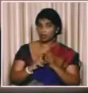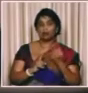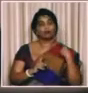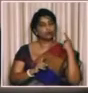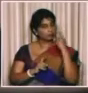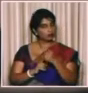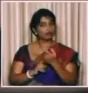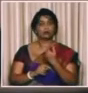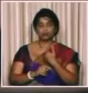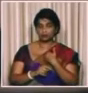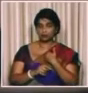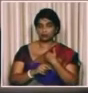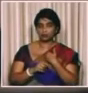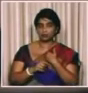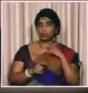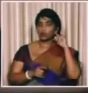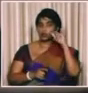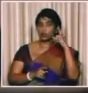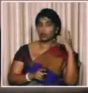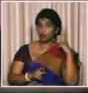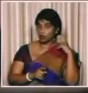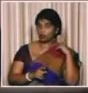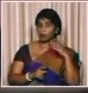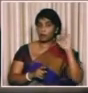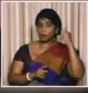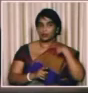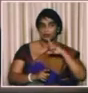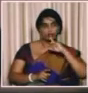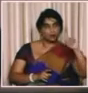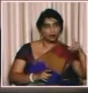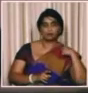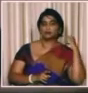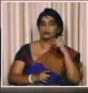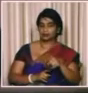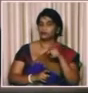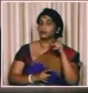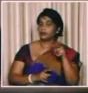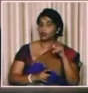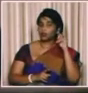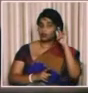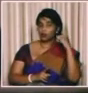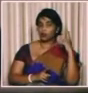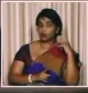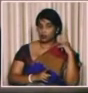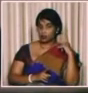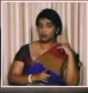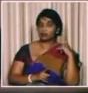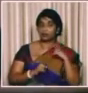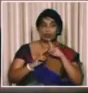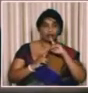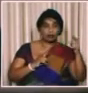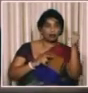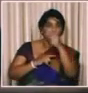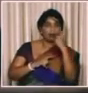ගියත්. මම ගුවන් හමුදා ප්‍රතිතුමාව දැනුවත් කරලා යන්නේ. මම එතන ඉන්න ගුවන් හමුදා ප්‍රතිතුමා මගින් එතන